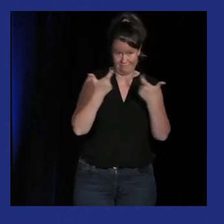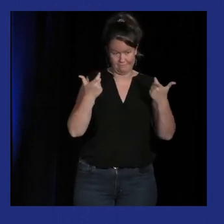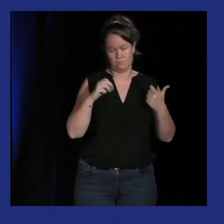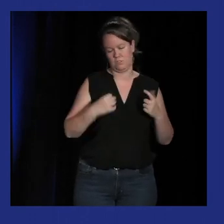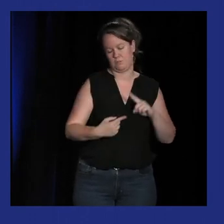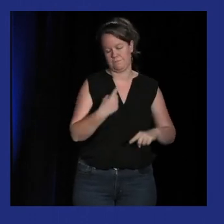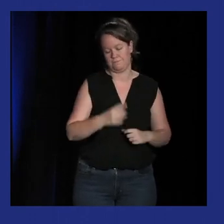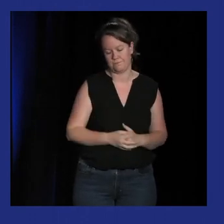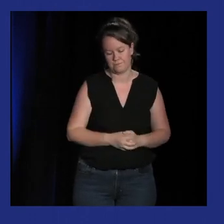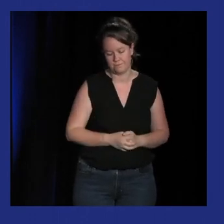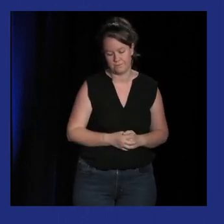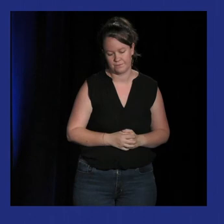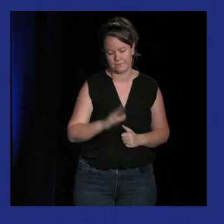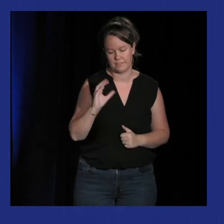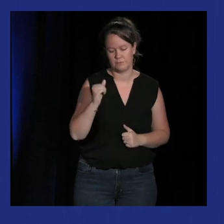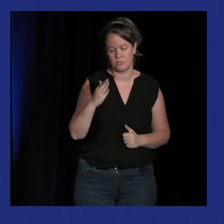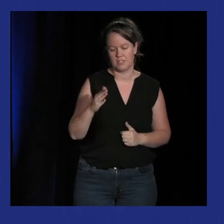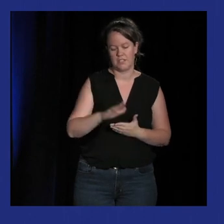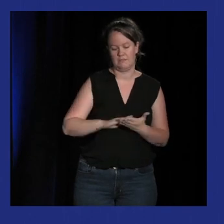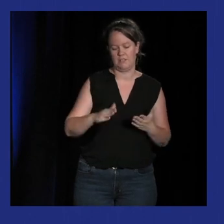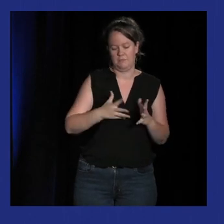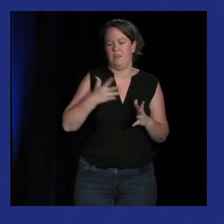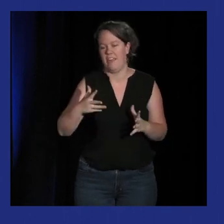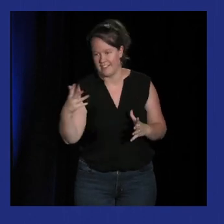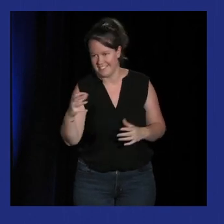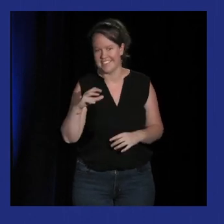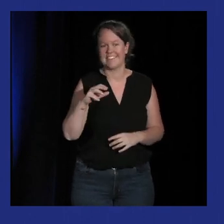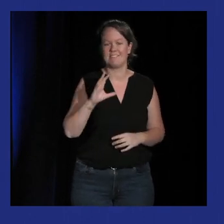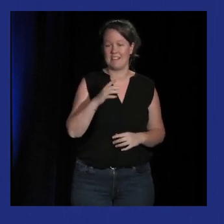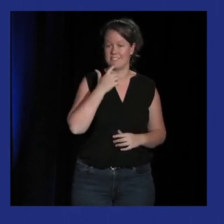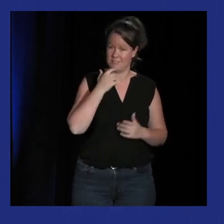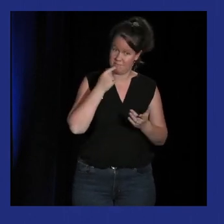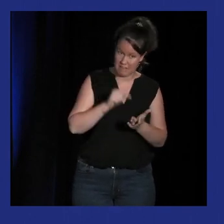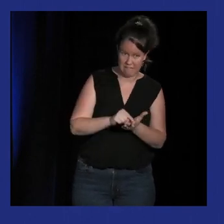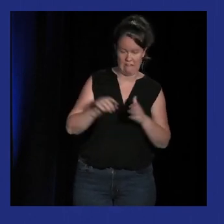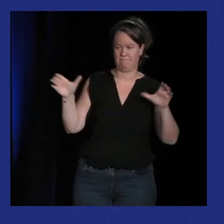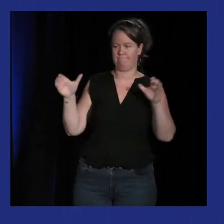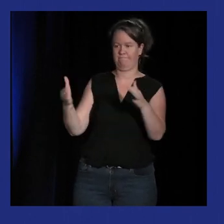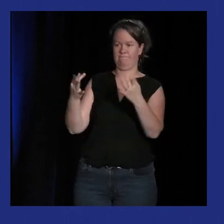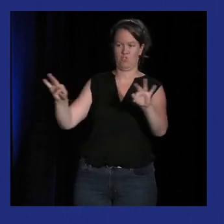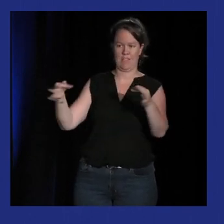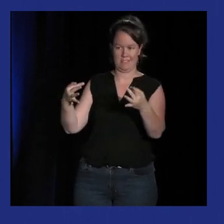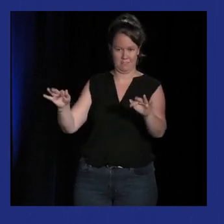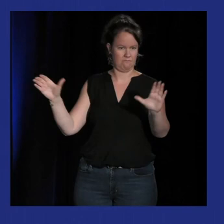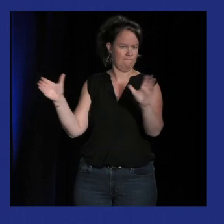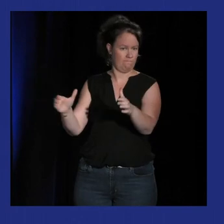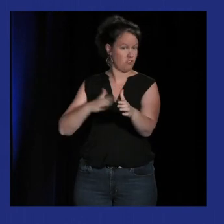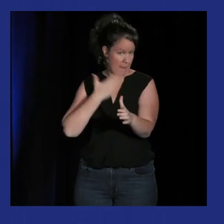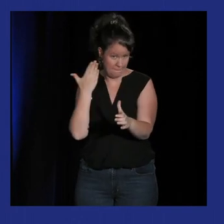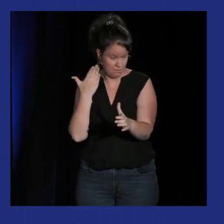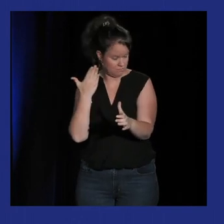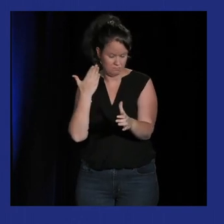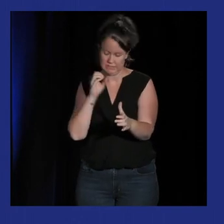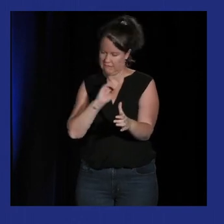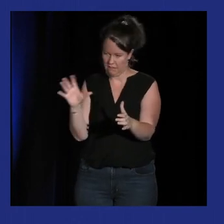ce qui fait que voilà je suis désolé je suis un peu long je privilégie les concerts orchestraux parce que j'aime ça parce que c'est super chouette de